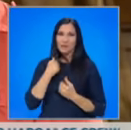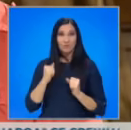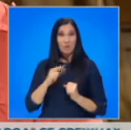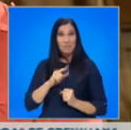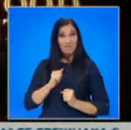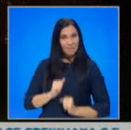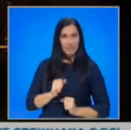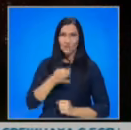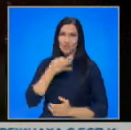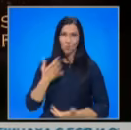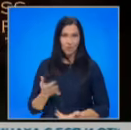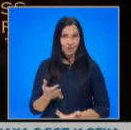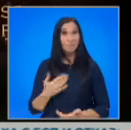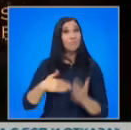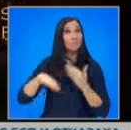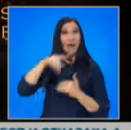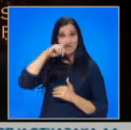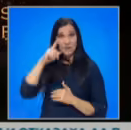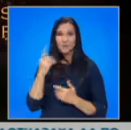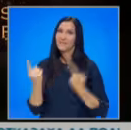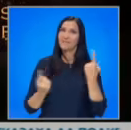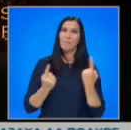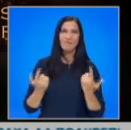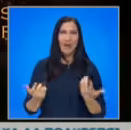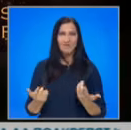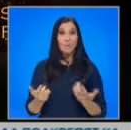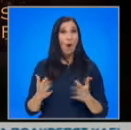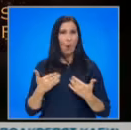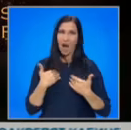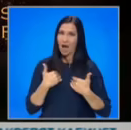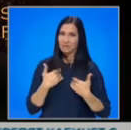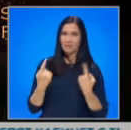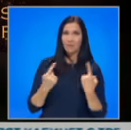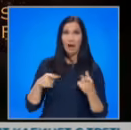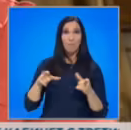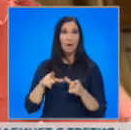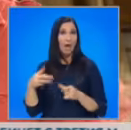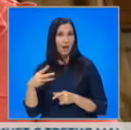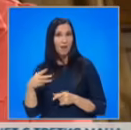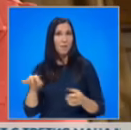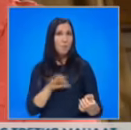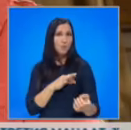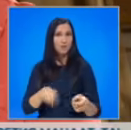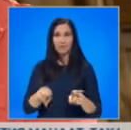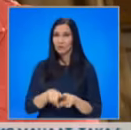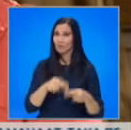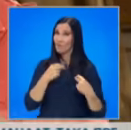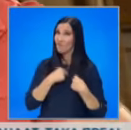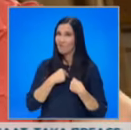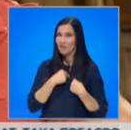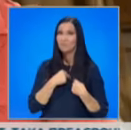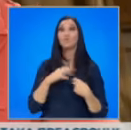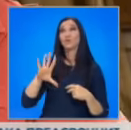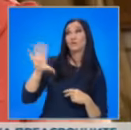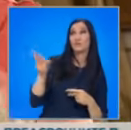нетърпение да се случи. Най-важното е да се забавляваме. Ако аз се забавлявам, Мария Елена и музикантите също. Вярвам и